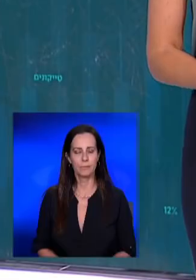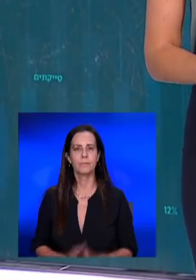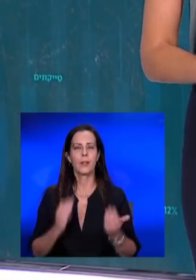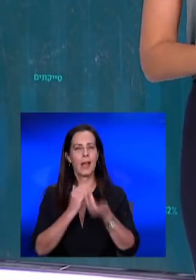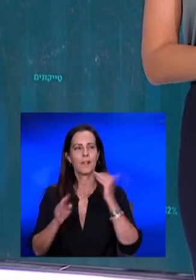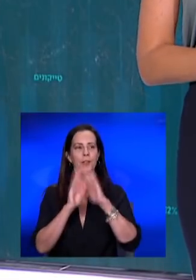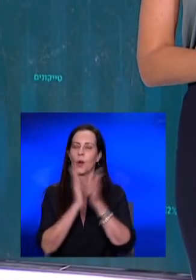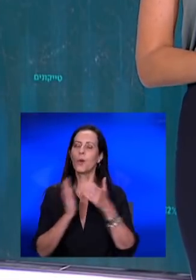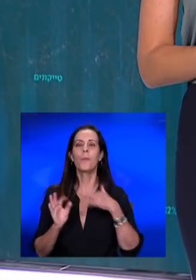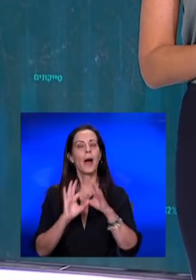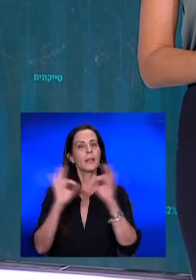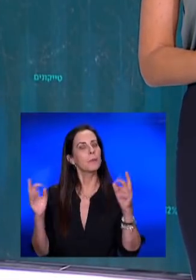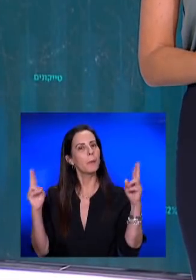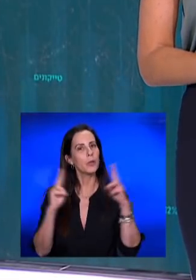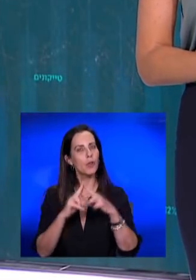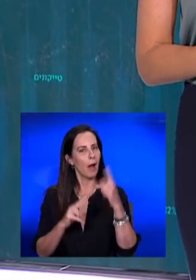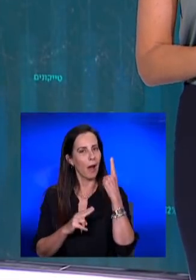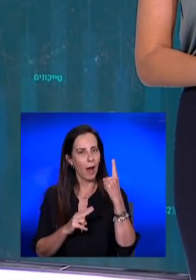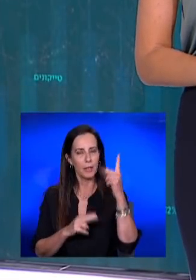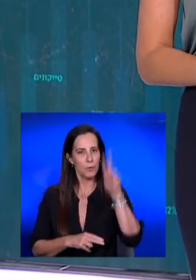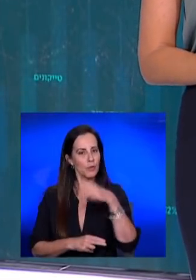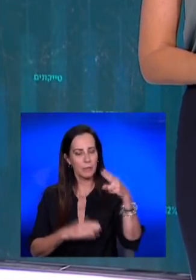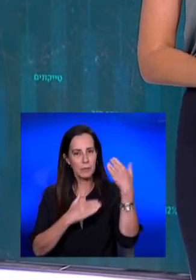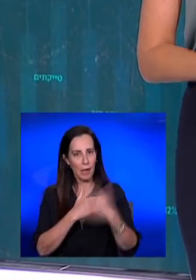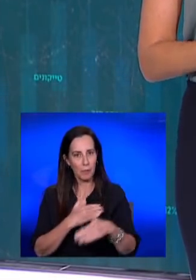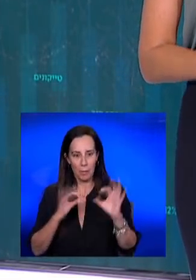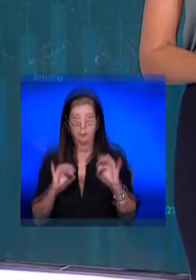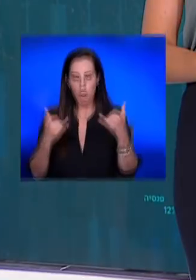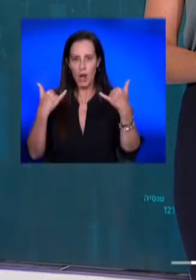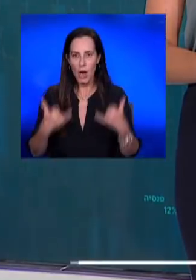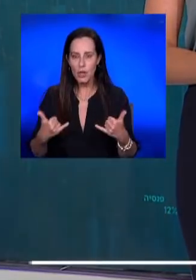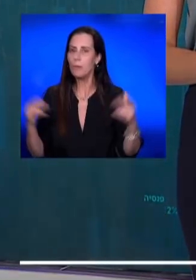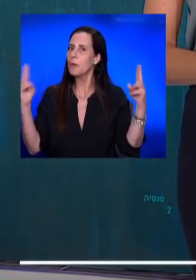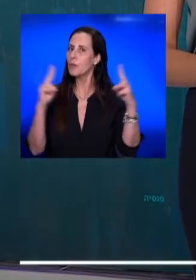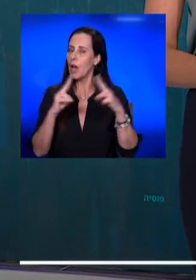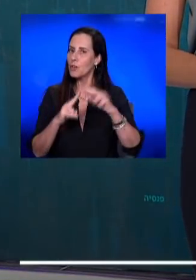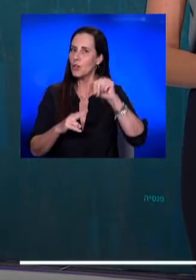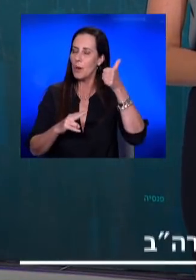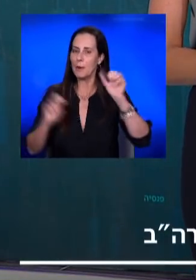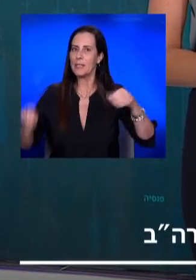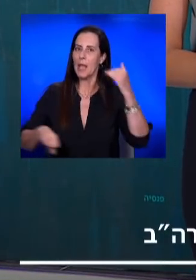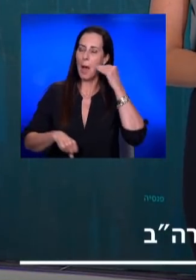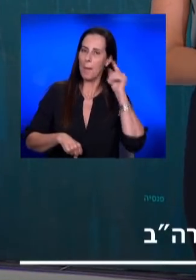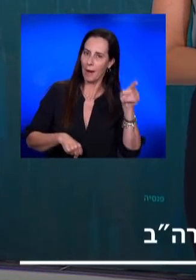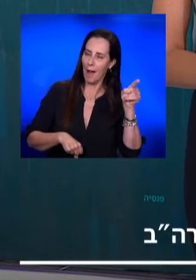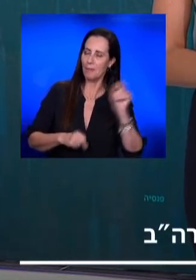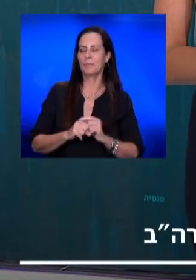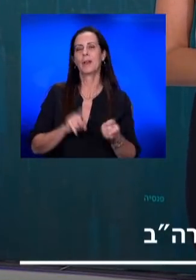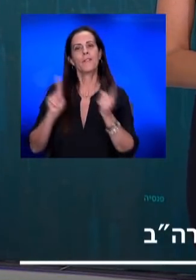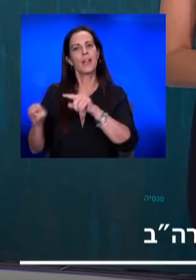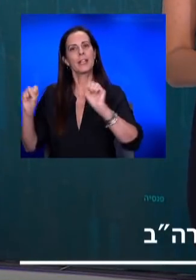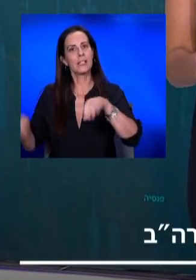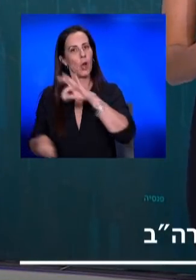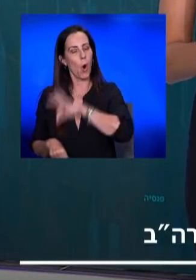כל אנחנו פותחים בפגישה אחת בז'נבה שמסתיימת בשעה האחרונה, מפגש ראשון בין נשיא ארצות הברית הנכנס ביידן לנשיא